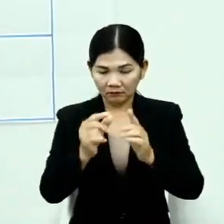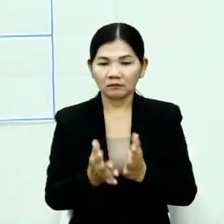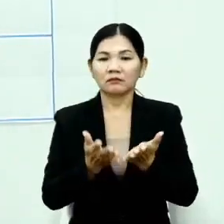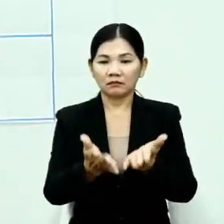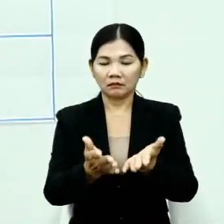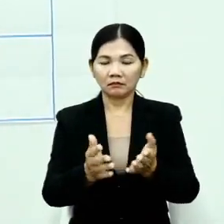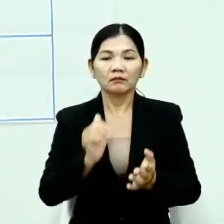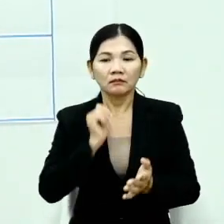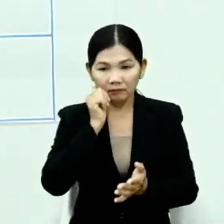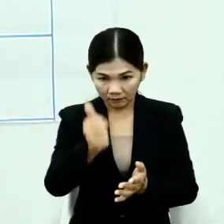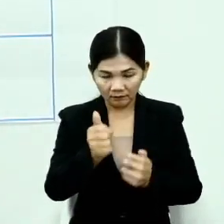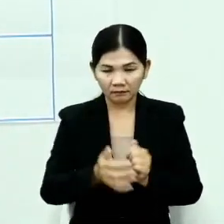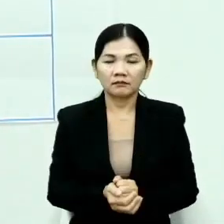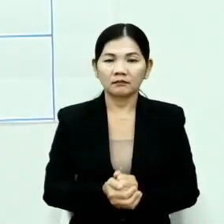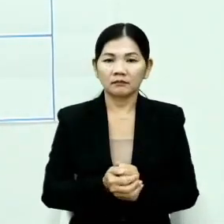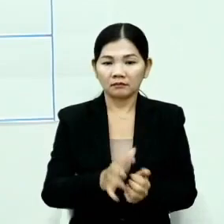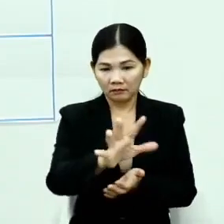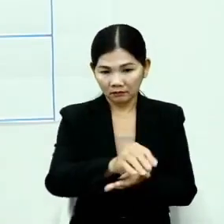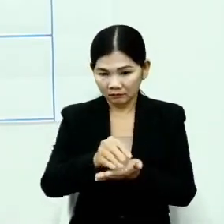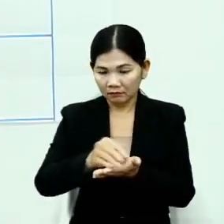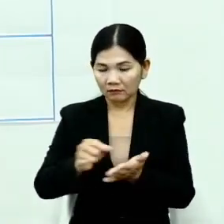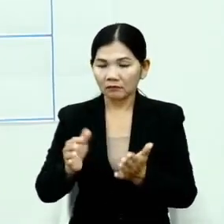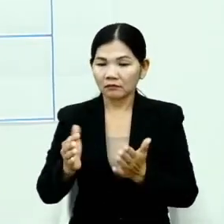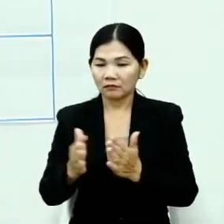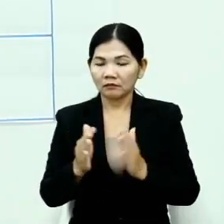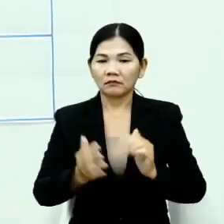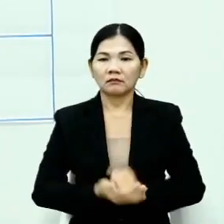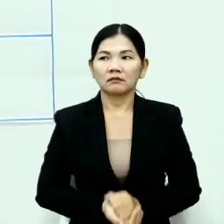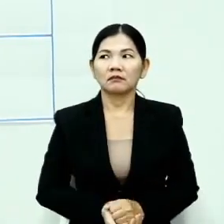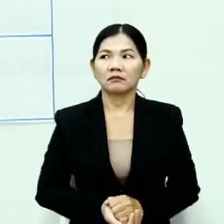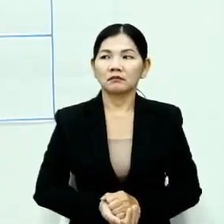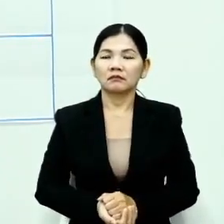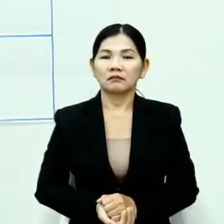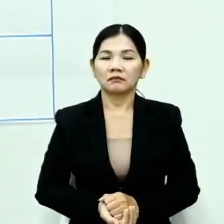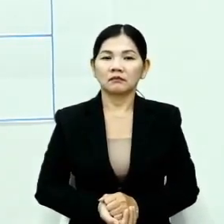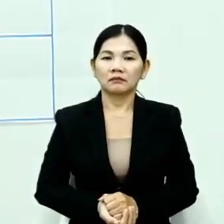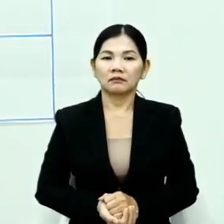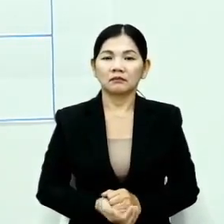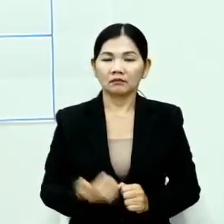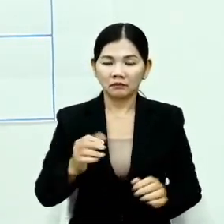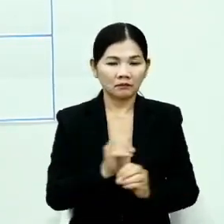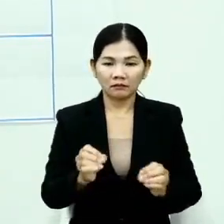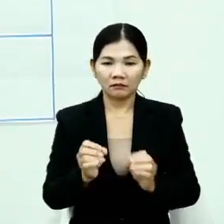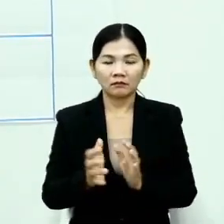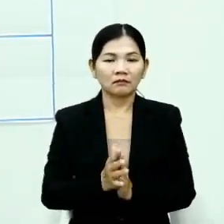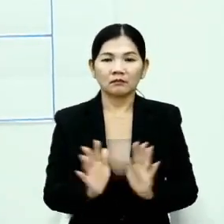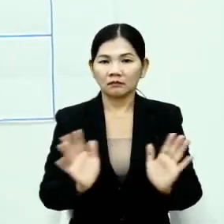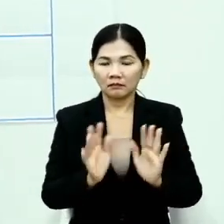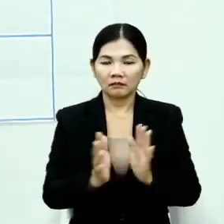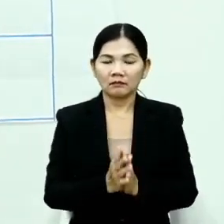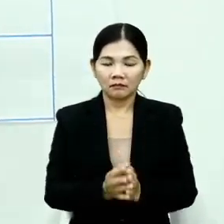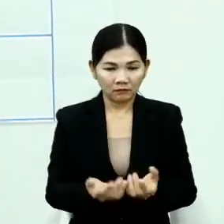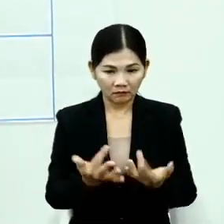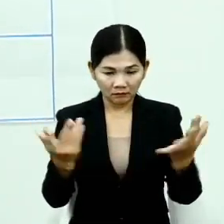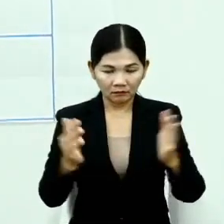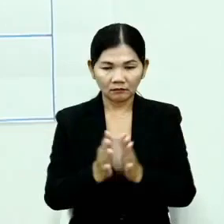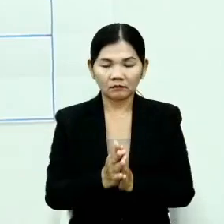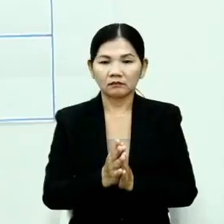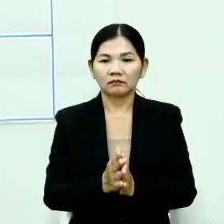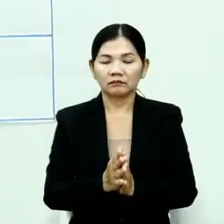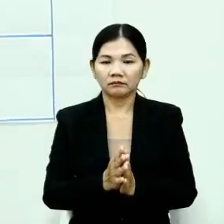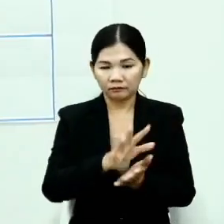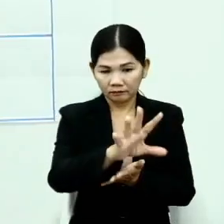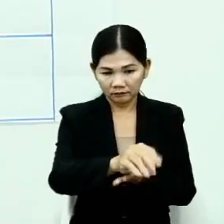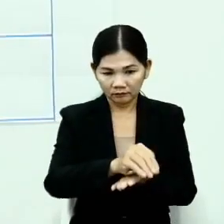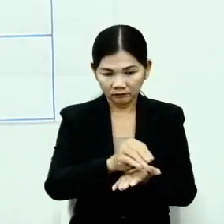គ្រូណាឥឡូវកូនកូនចម្លងតាមអ្នកគ្រូខាងលើនេះកូនអត់បាច់ចម្លងទេណាដោយសារវាច្រើនយ៉ាងកូនកូនចម្លងតែ